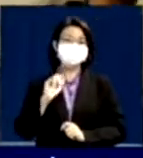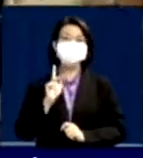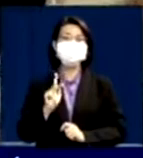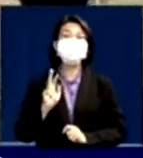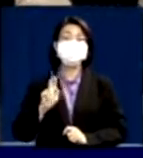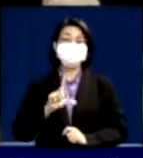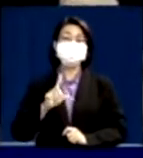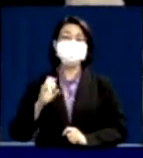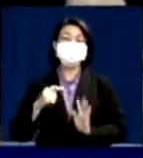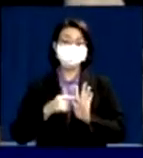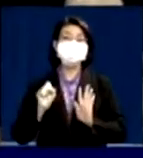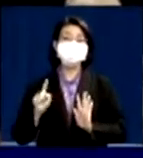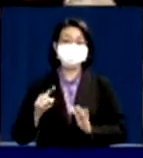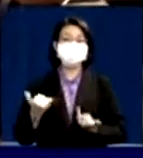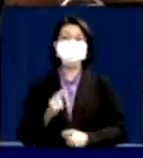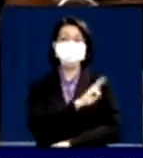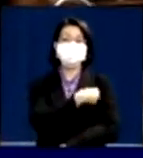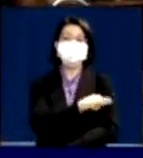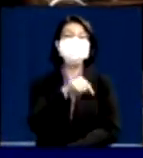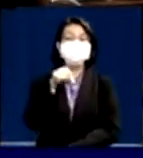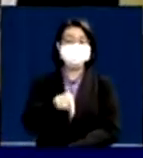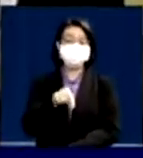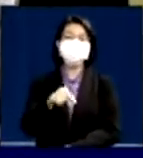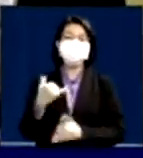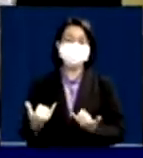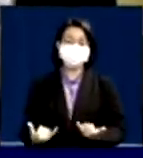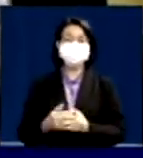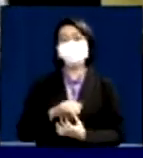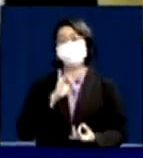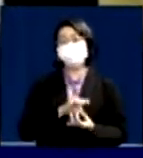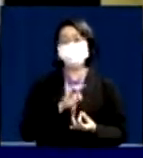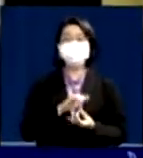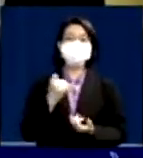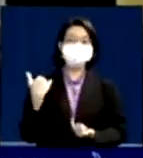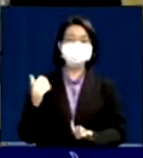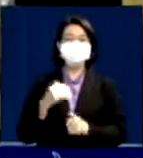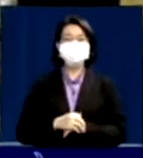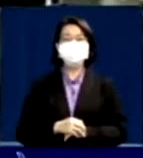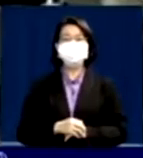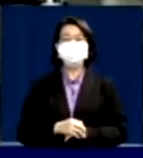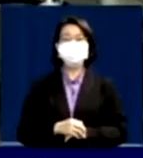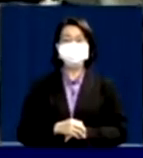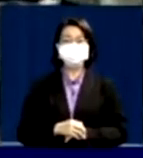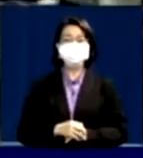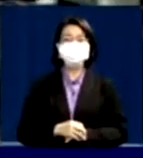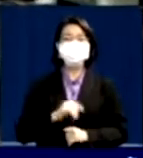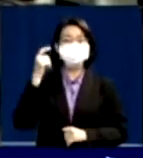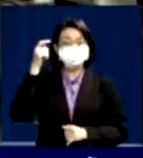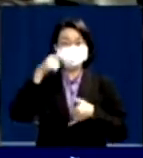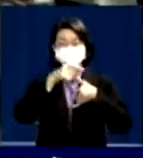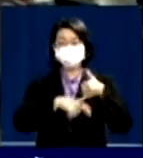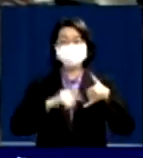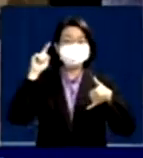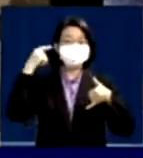เมื่อวานนี้นะครับที่โรงพยาบาลกงไกรลาดอำเภอกงไกรลาดจังหวัดสุโขทัยนางสาวพัชรอ่อนวงคำแหงนะครับ